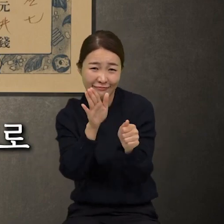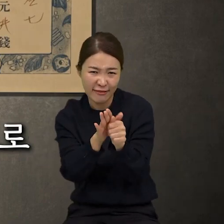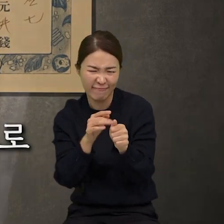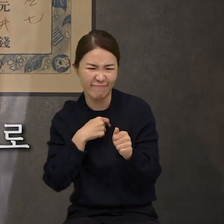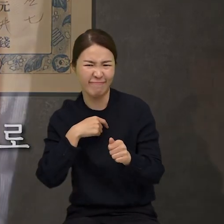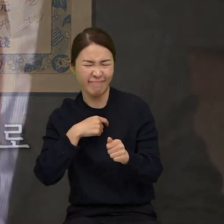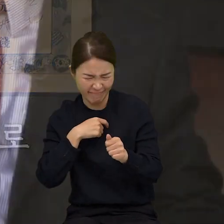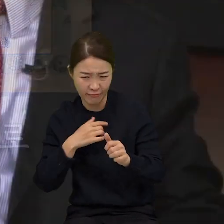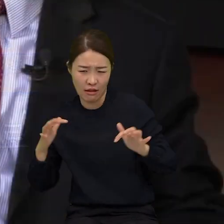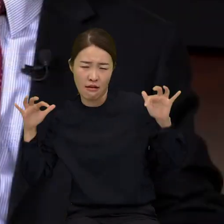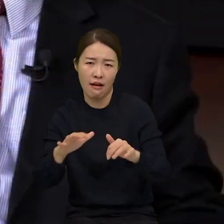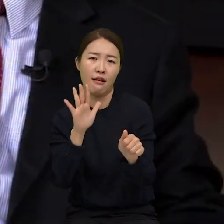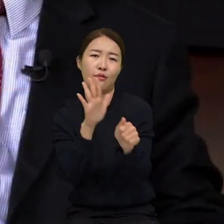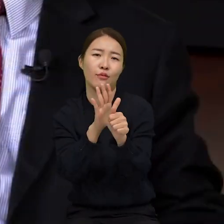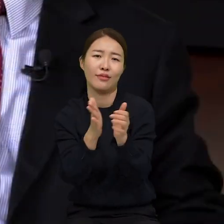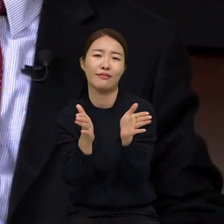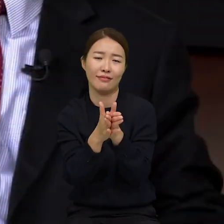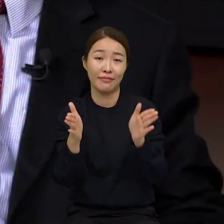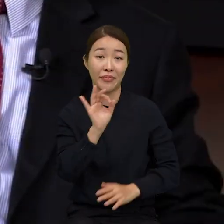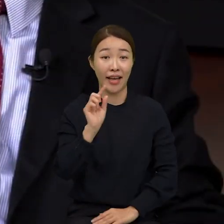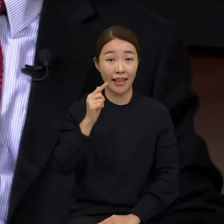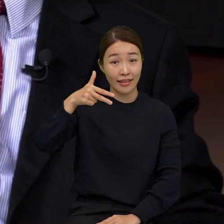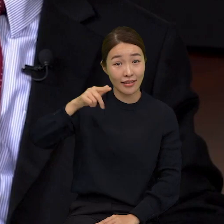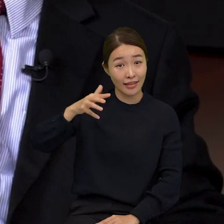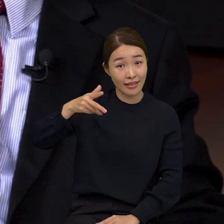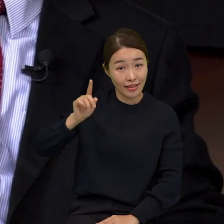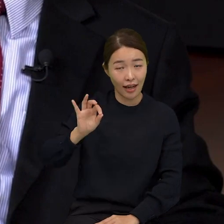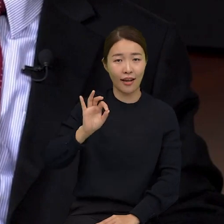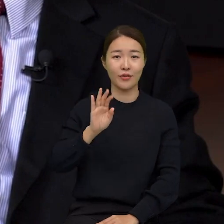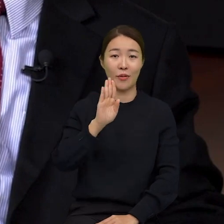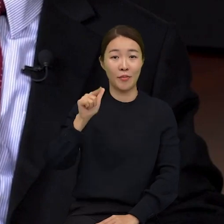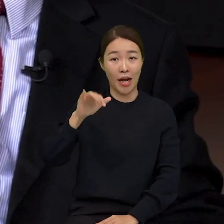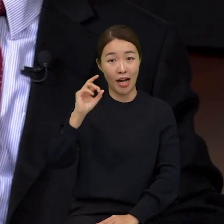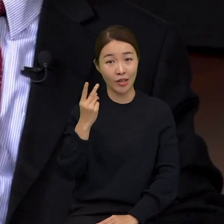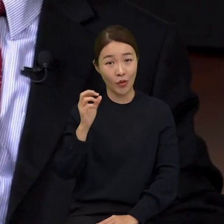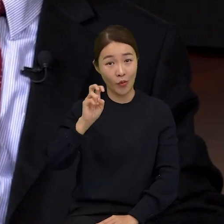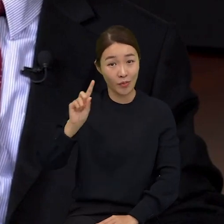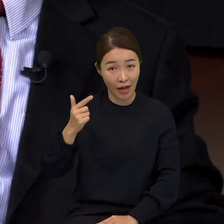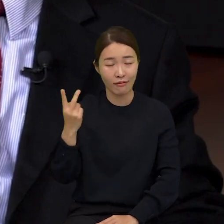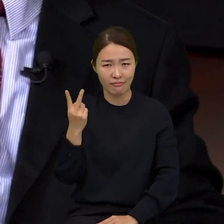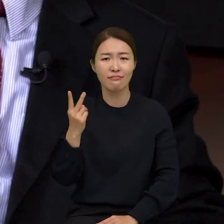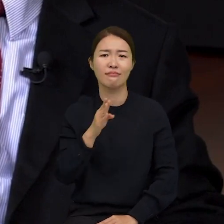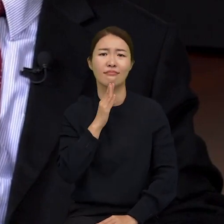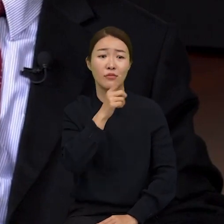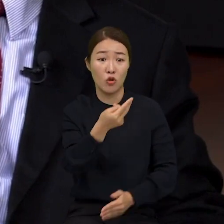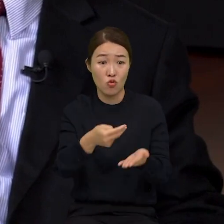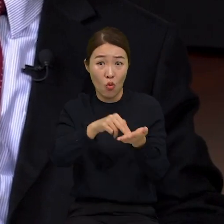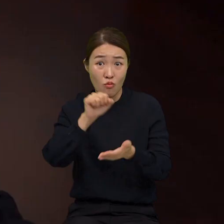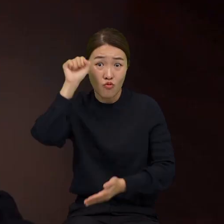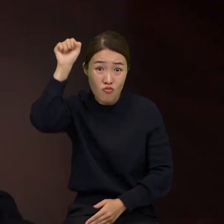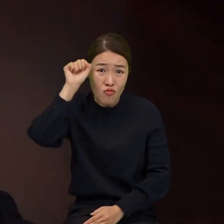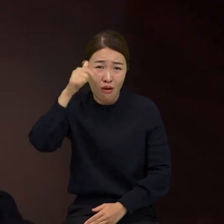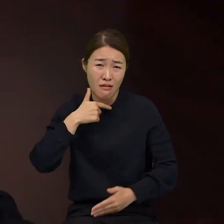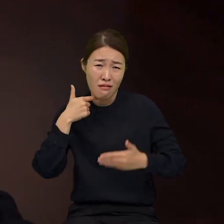되었습니다. 안재창은 박용만의 독립운동 헌신에 감복하여